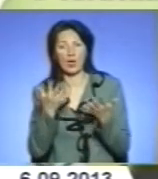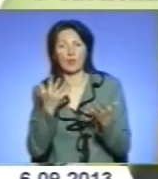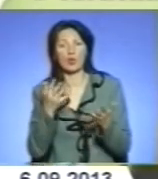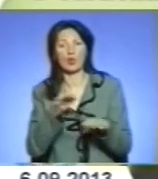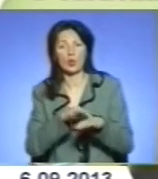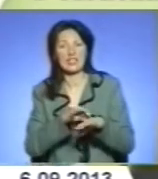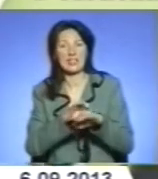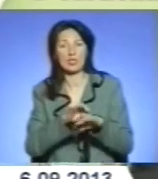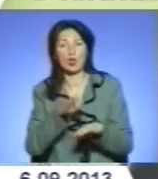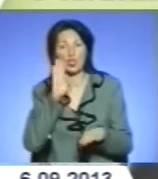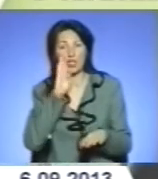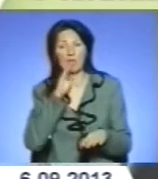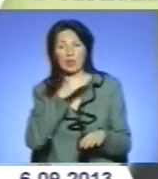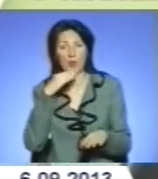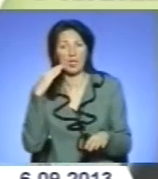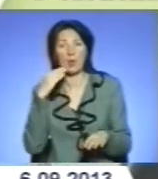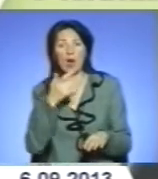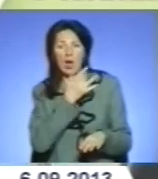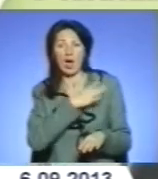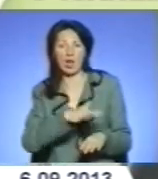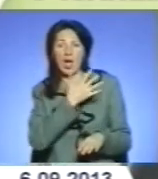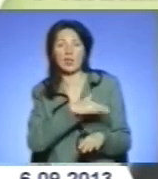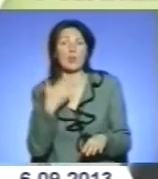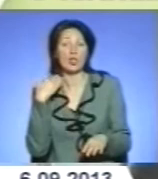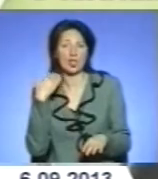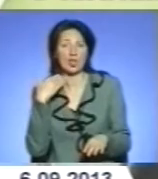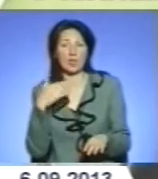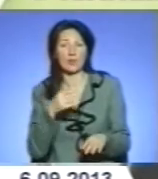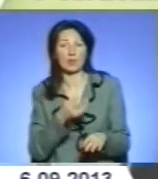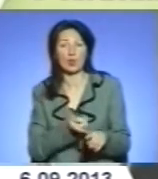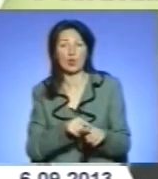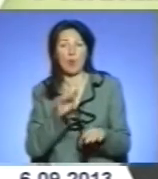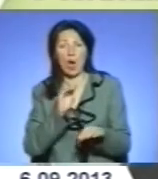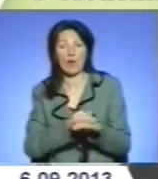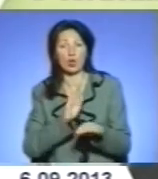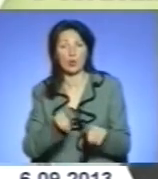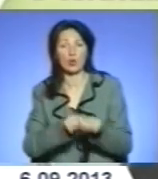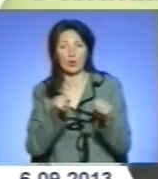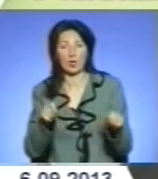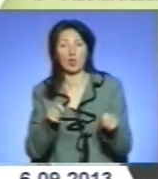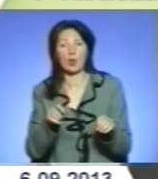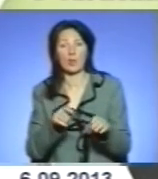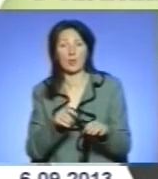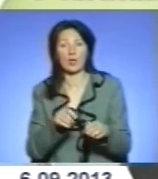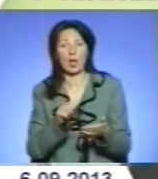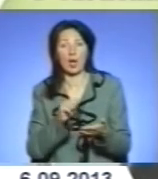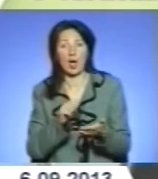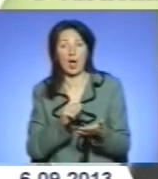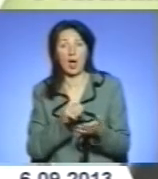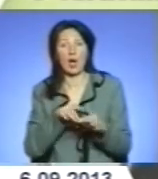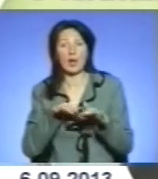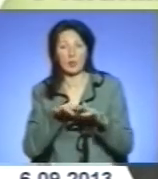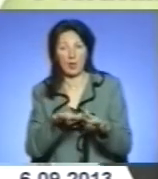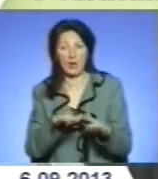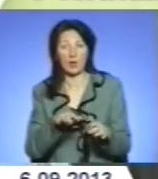ранами, колотими ранами шиї. По даному факту було порушено кримінальне провадження, в ході якого було встановлено, що до скоєння